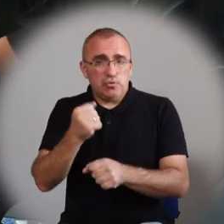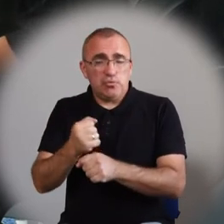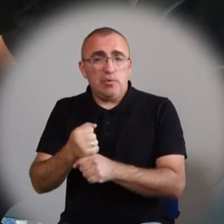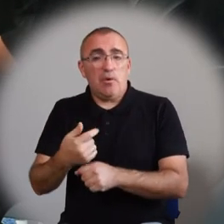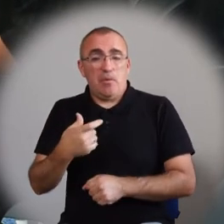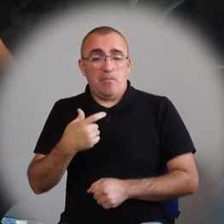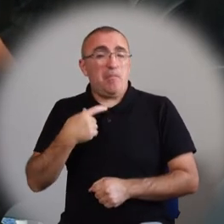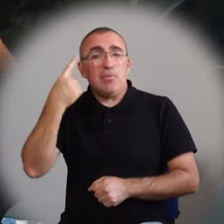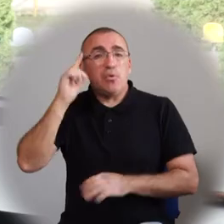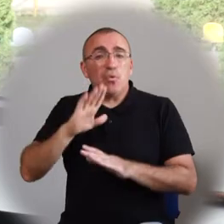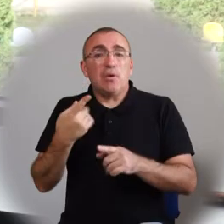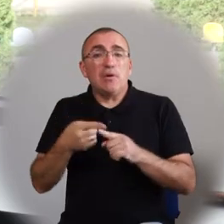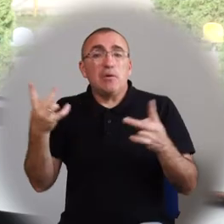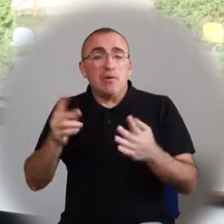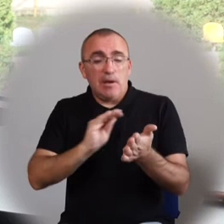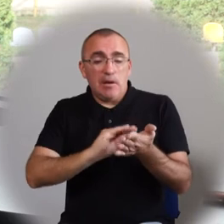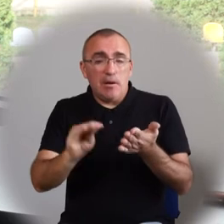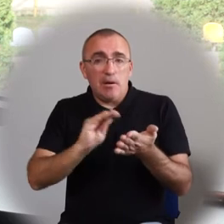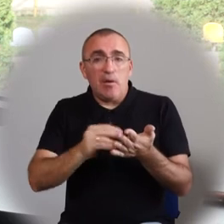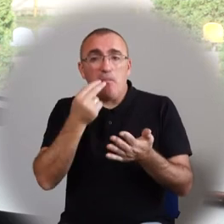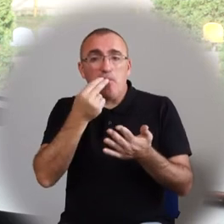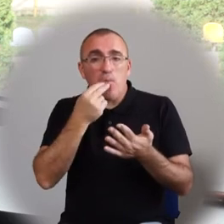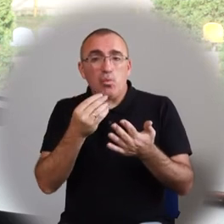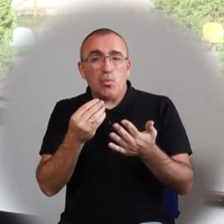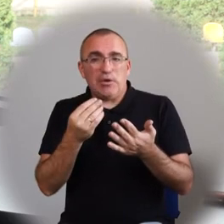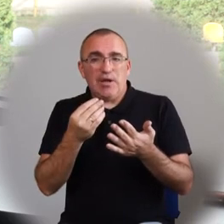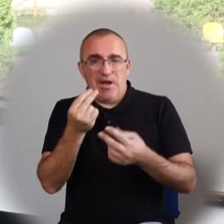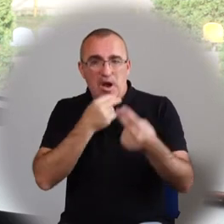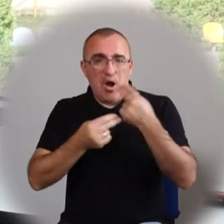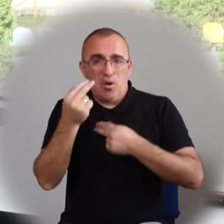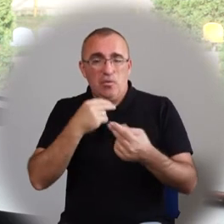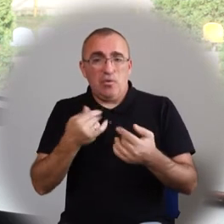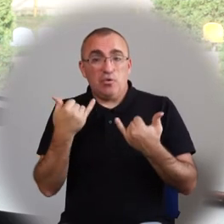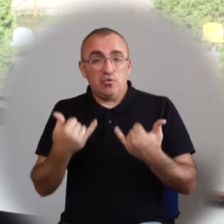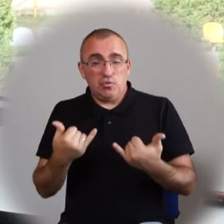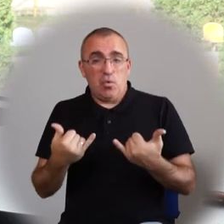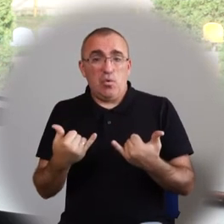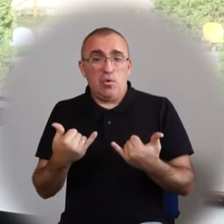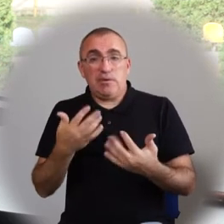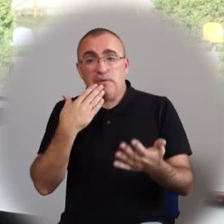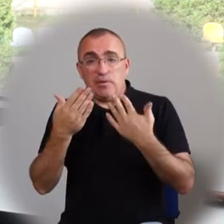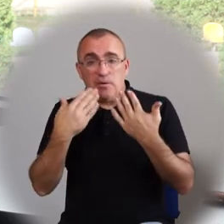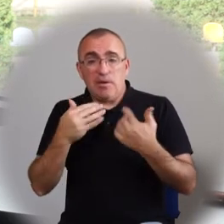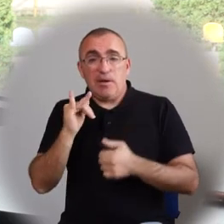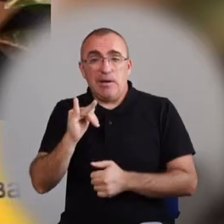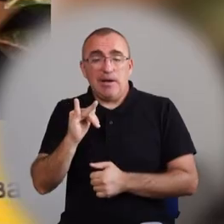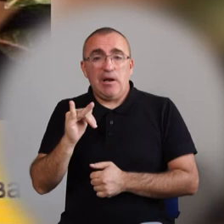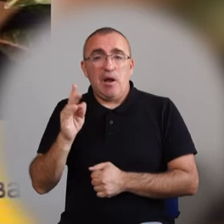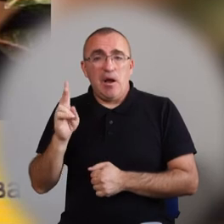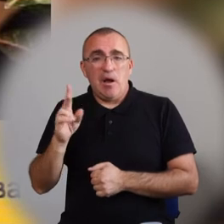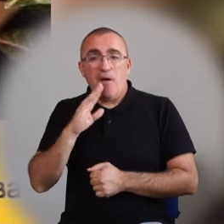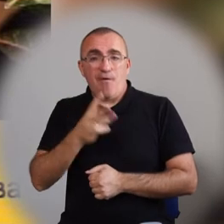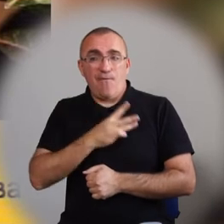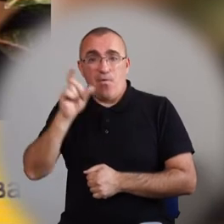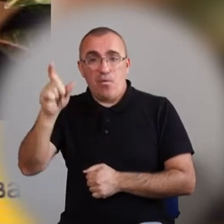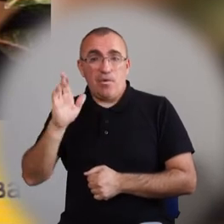зроблено, але ми не думали про те, що треба було написати ще й продукти харчування. А тепер і сьогодні от спілкувався з